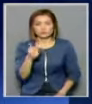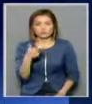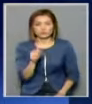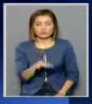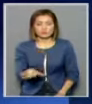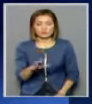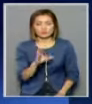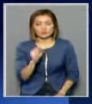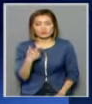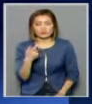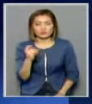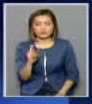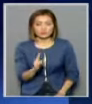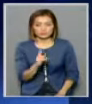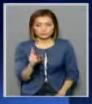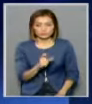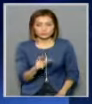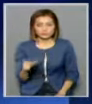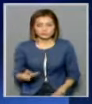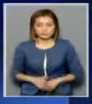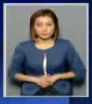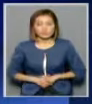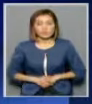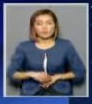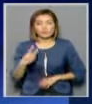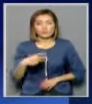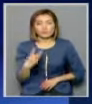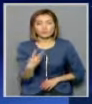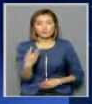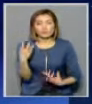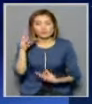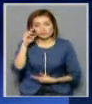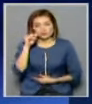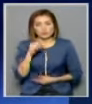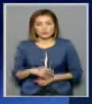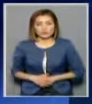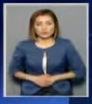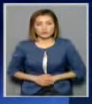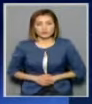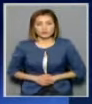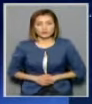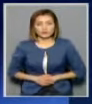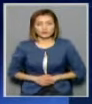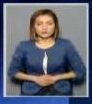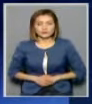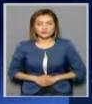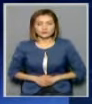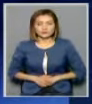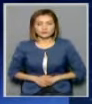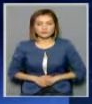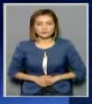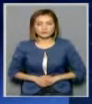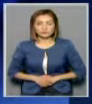ауылдық округінің тұрғындарынан 23 күні 3 қарашасында